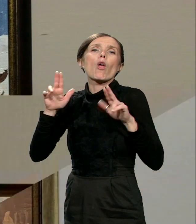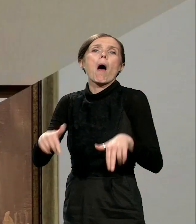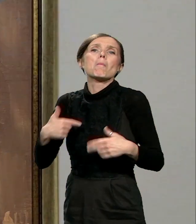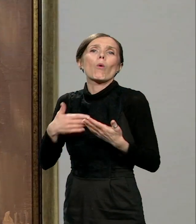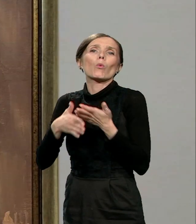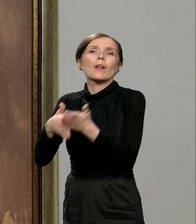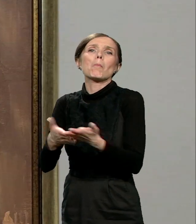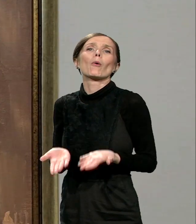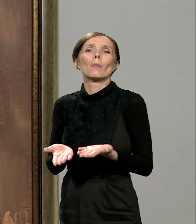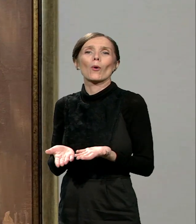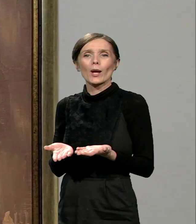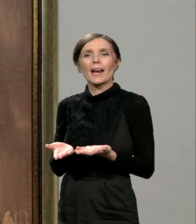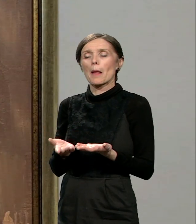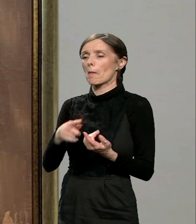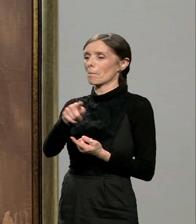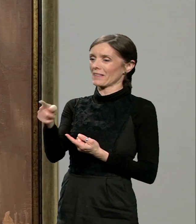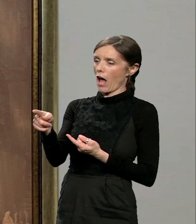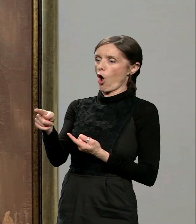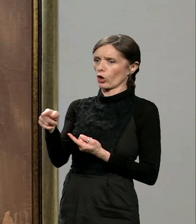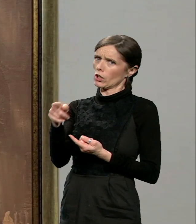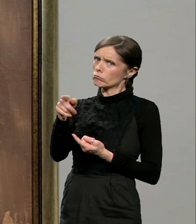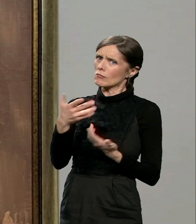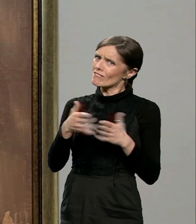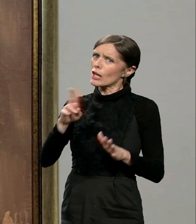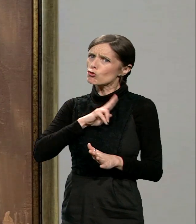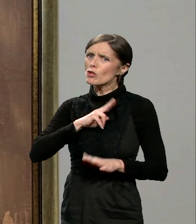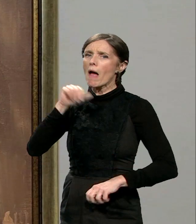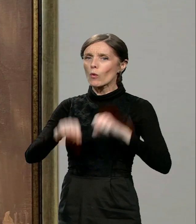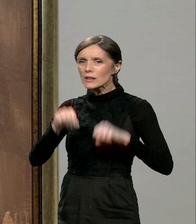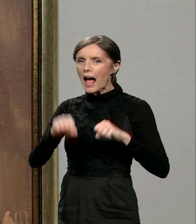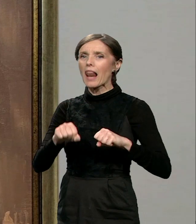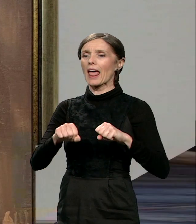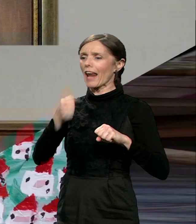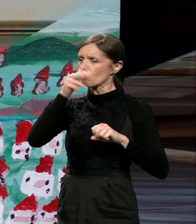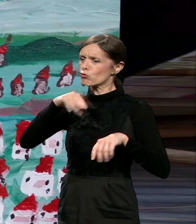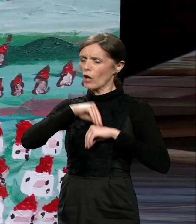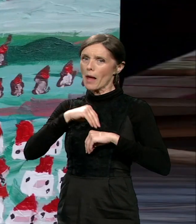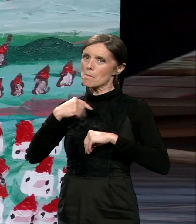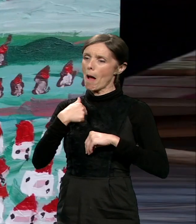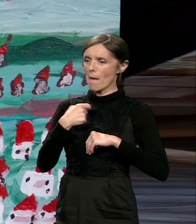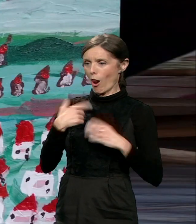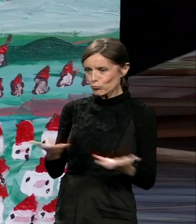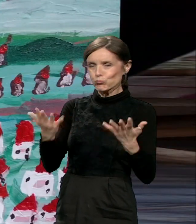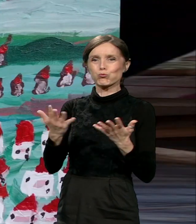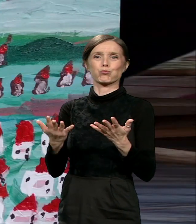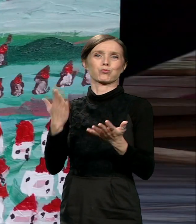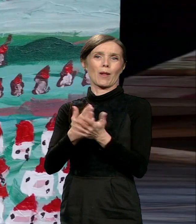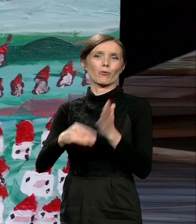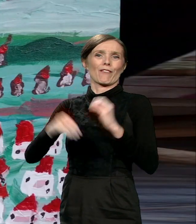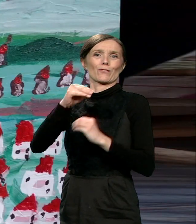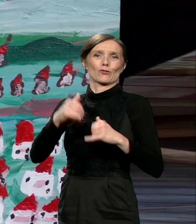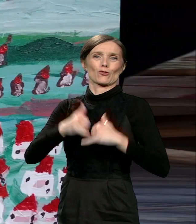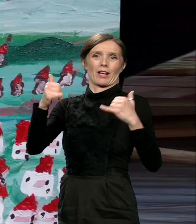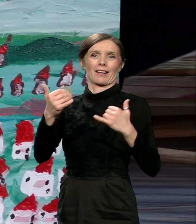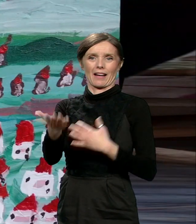neki način nadograde taj svoj već talenat i ono što imaju u sebi. I ono što mi je stvarno fascinantno